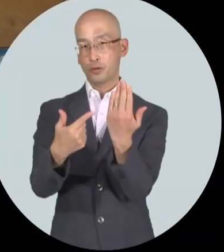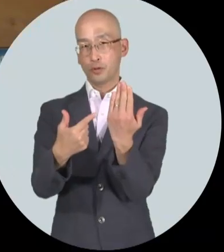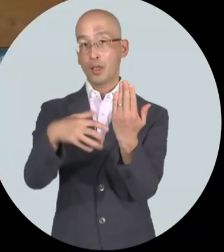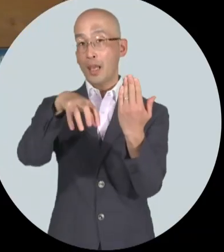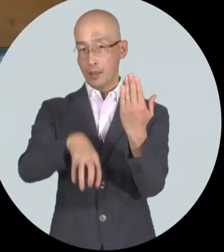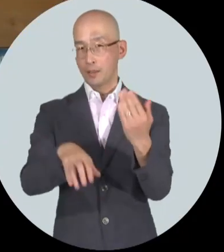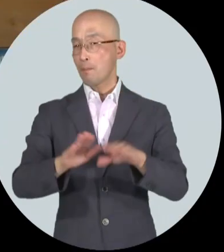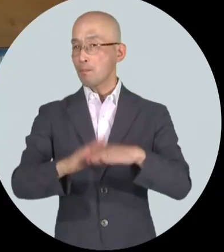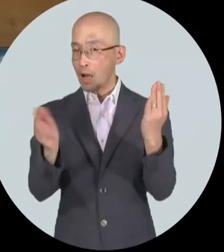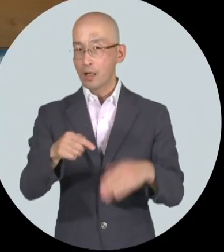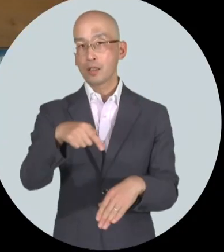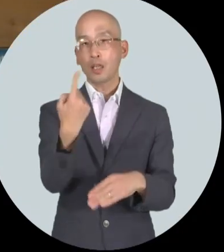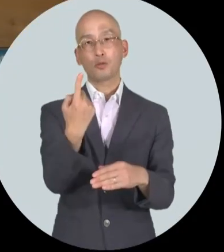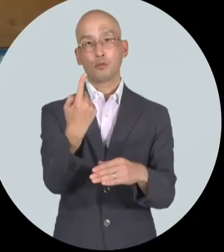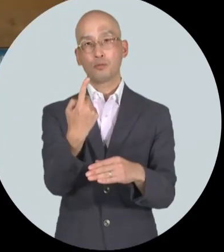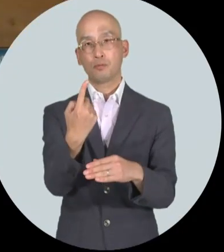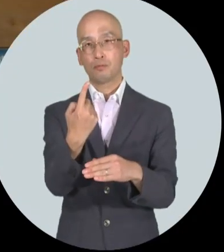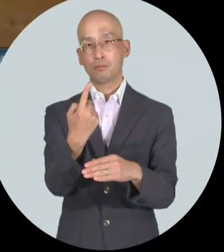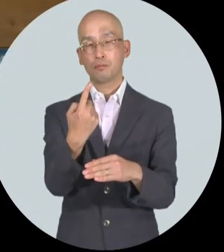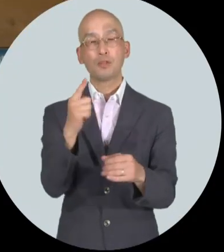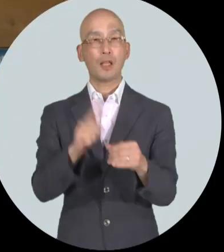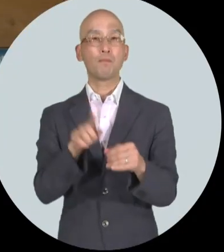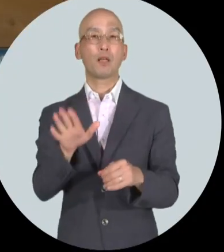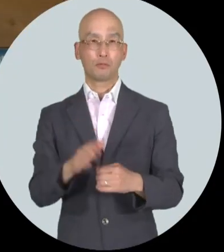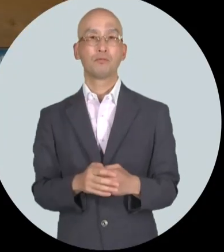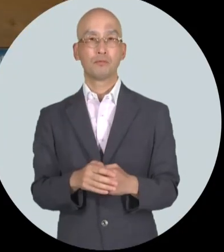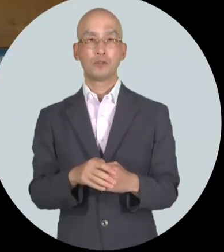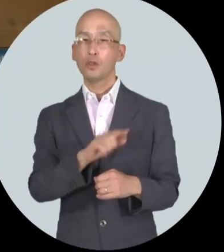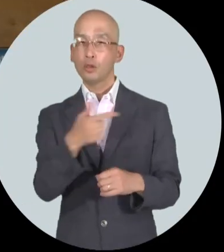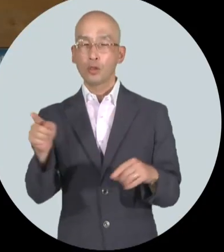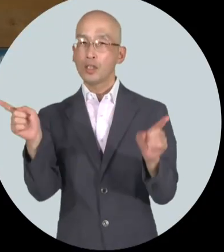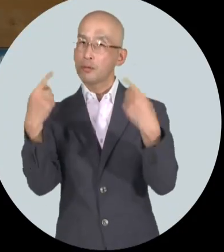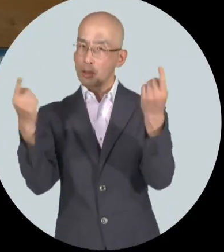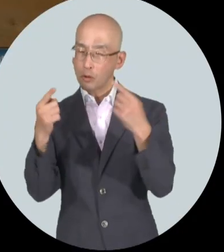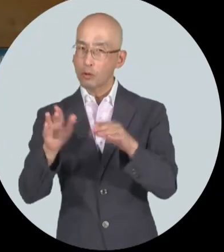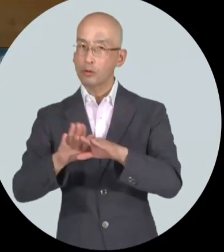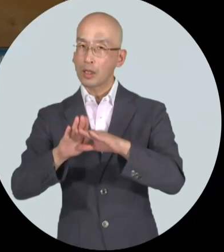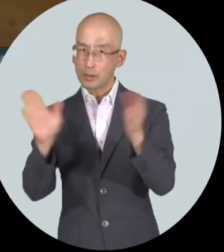えるにあたりまして、各種のイベントを開催すると同時に、